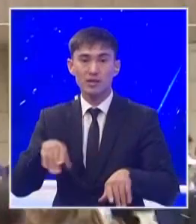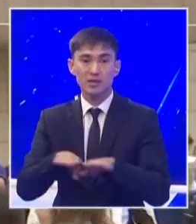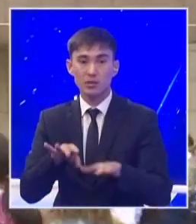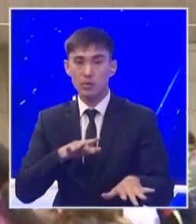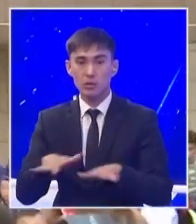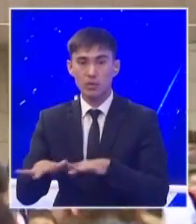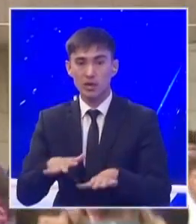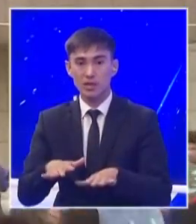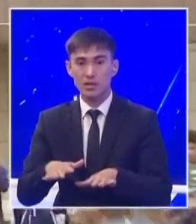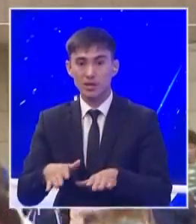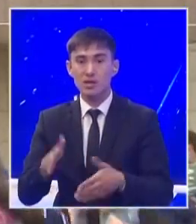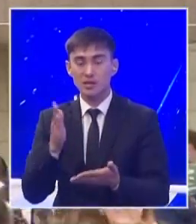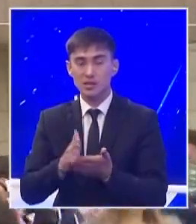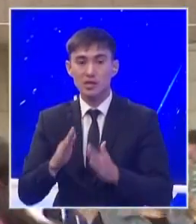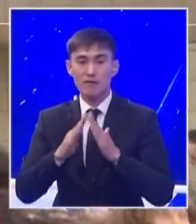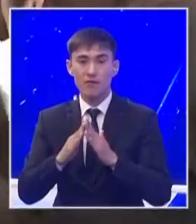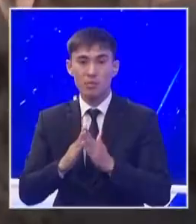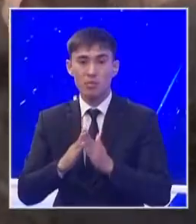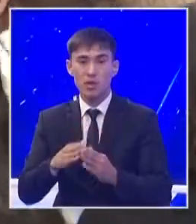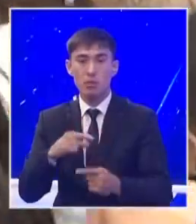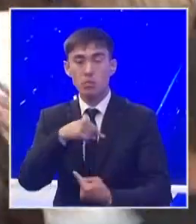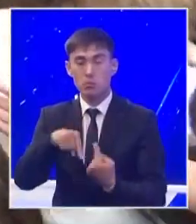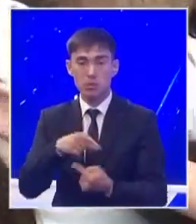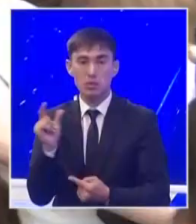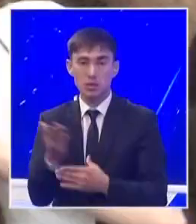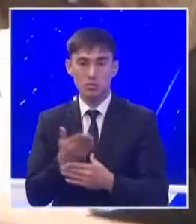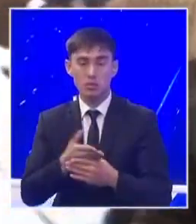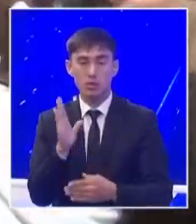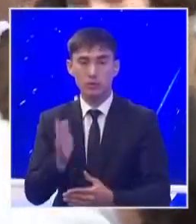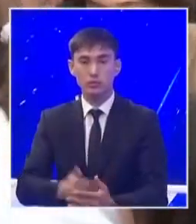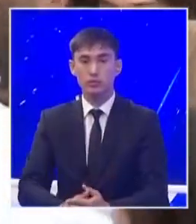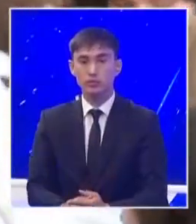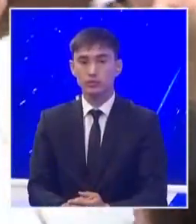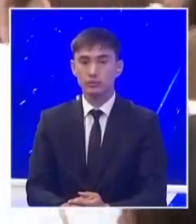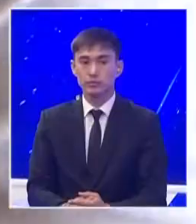таких мероприятий не остаются фермеры и предприниматели.